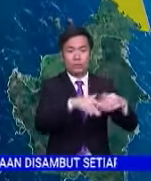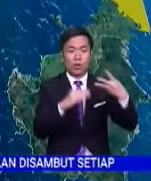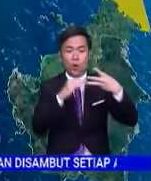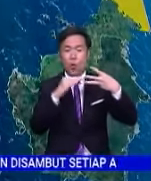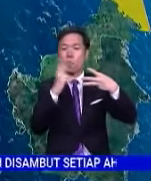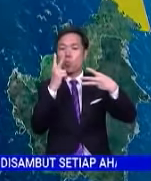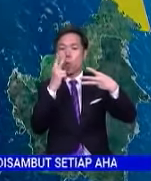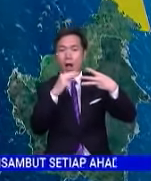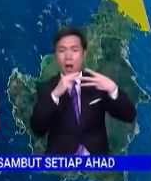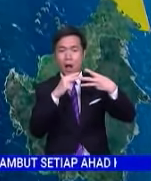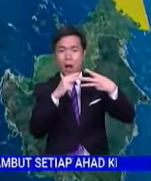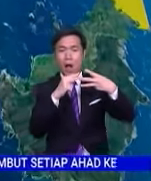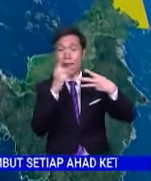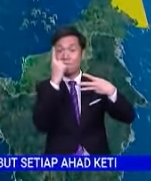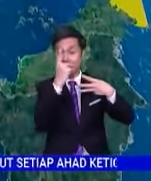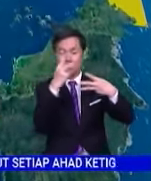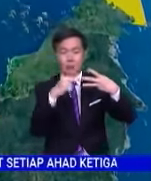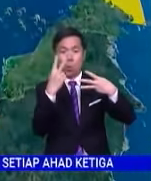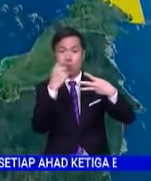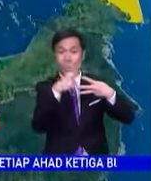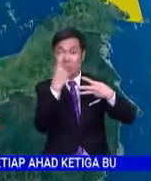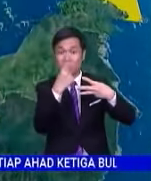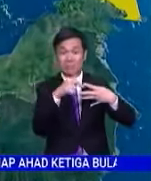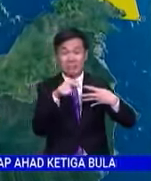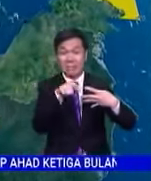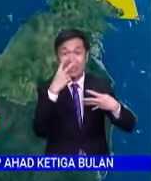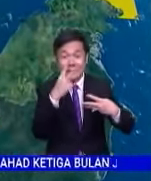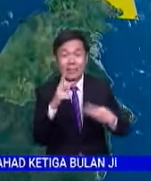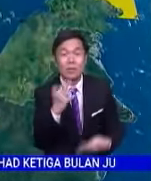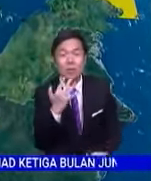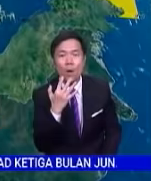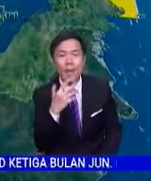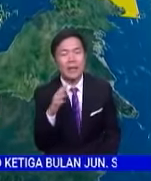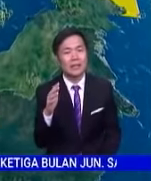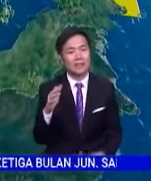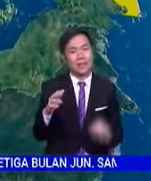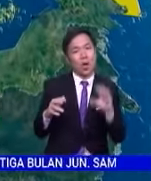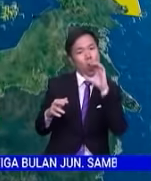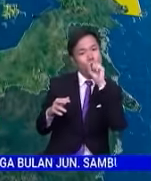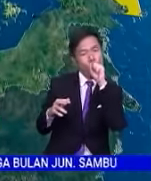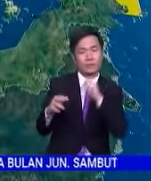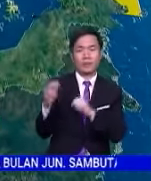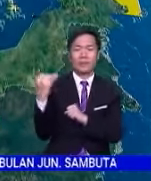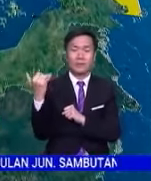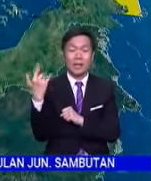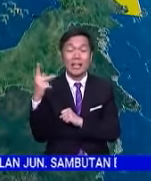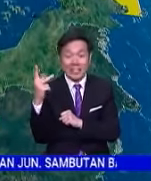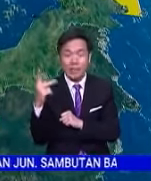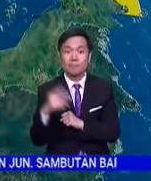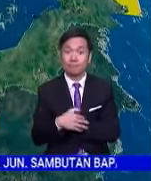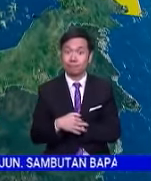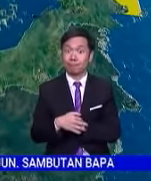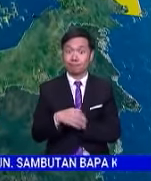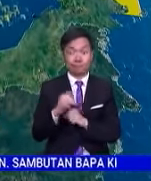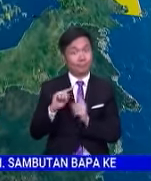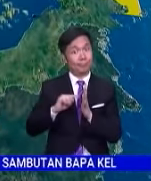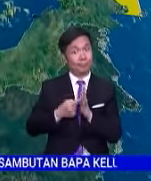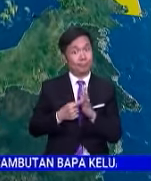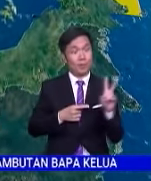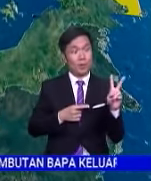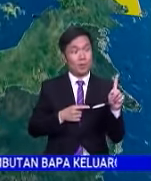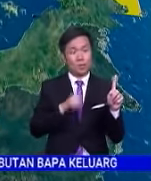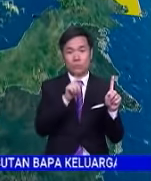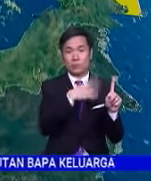kedua dan juga kategori pertama di kawasan perairan yang telah dilorekkan dengan warna jingga dan warna kuning ini bermula dari